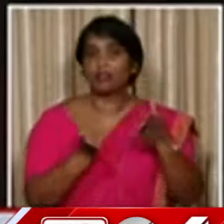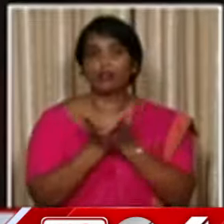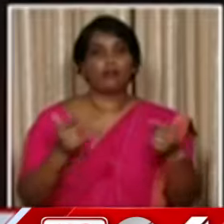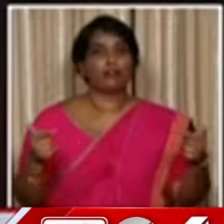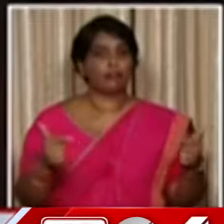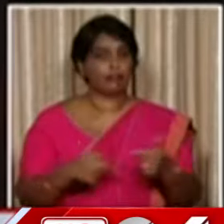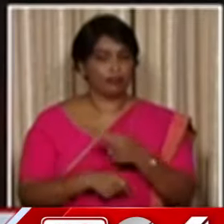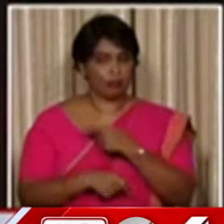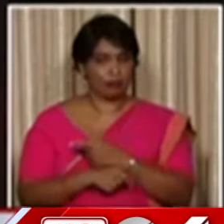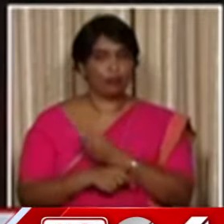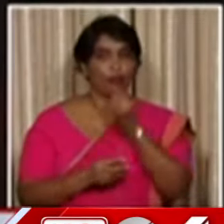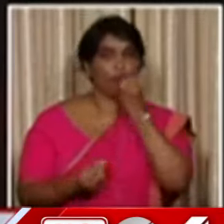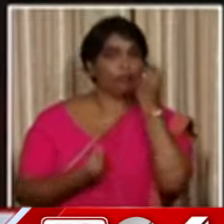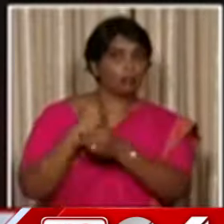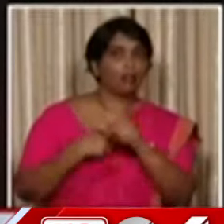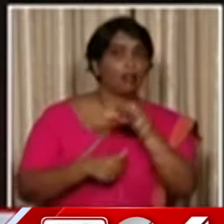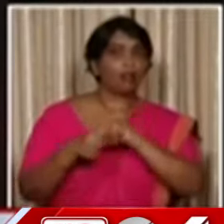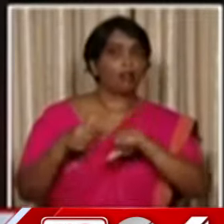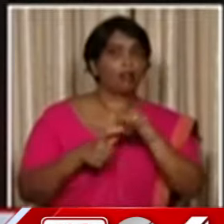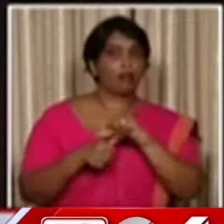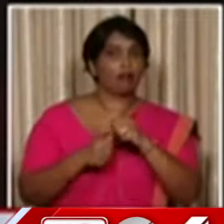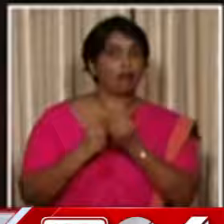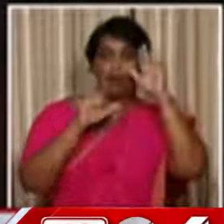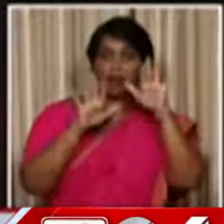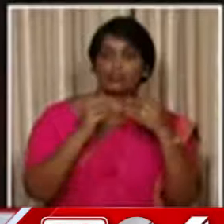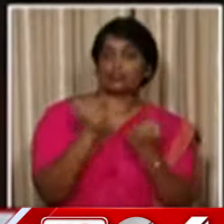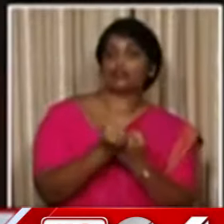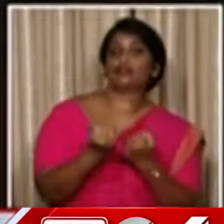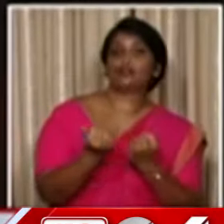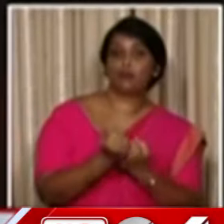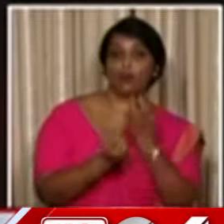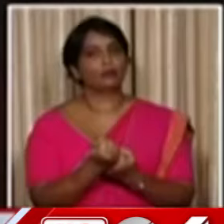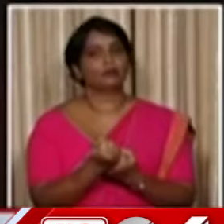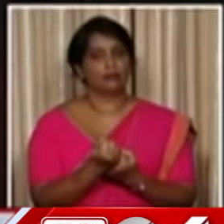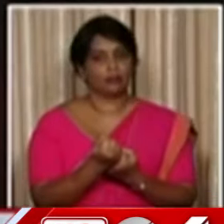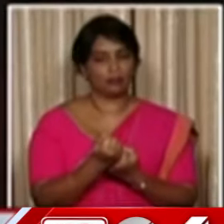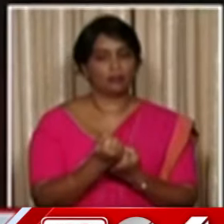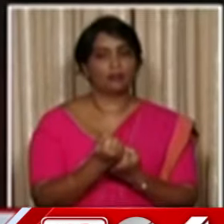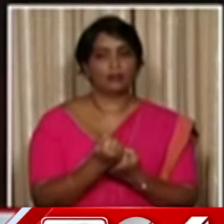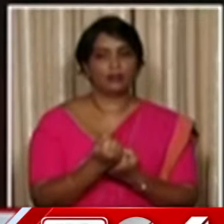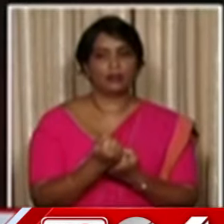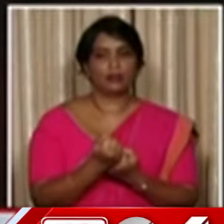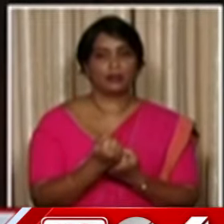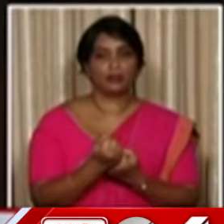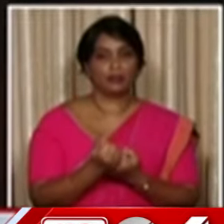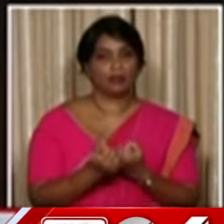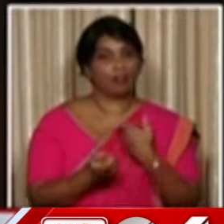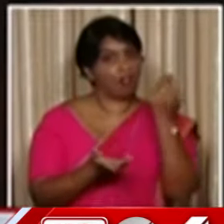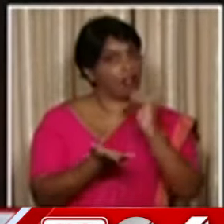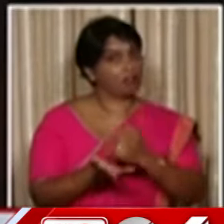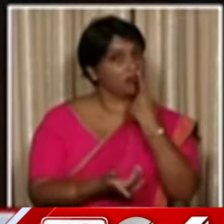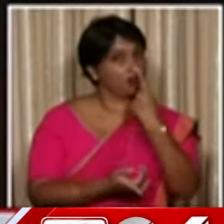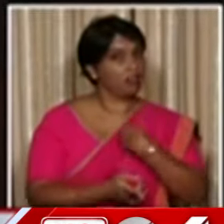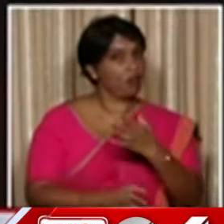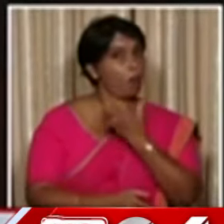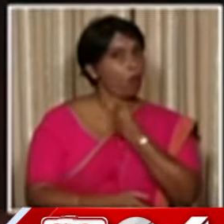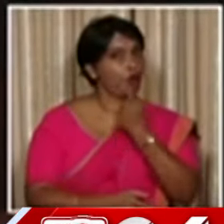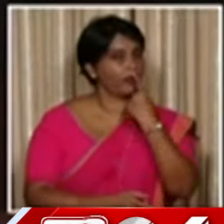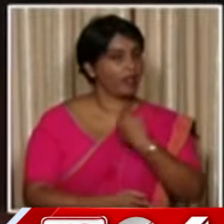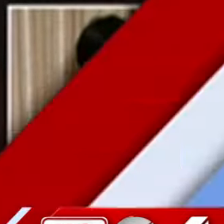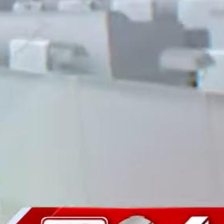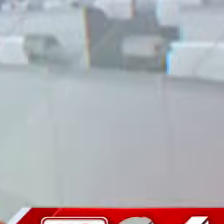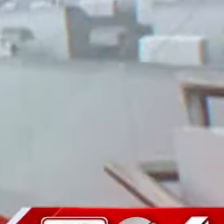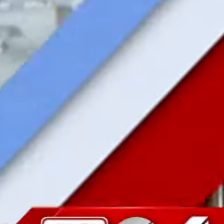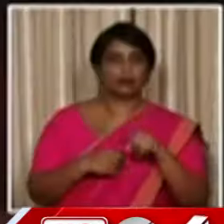වරායට සැපයුම් ආයතනයක් දීලා තියෙන කෑම මූල්‍ය අනුග්‍රහය මගේ කට තව තවුස්ස ගන්න එන්න එපා බොරු කියන්න ඇවිල්ලා මේ